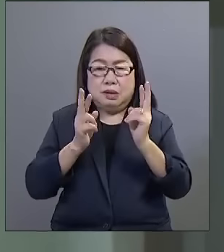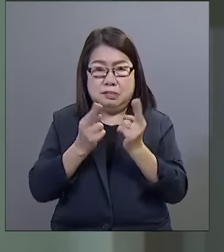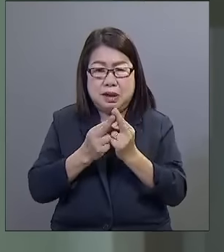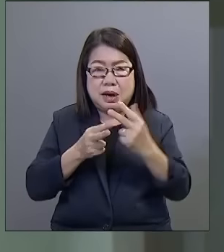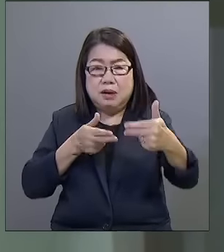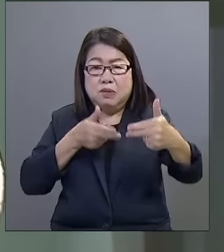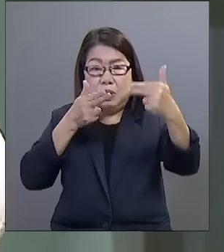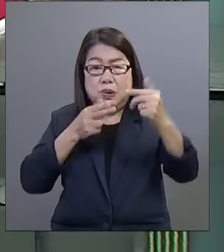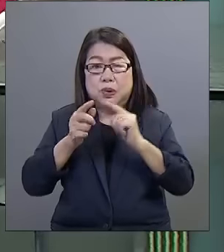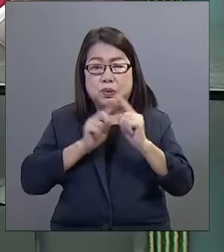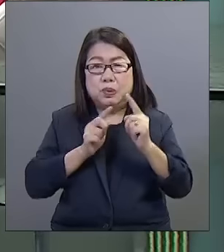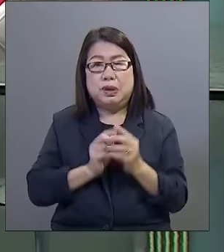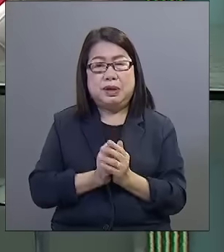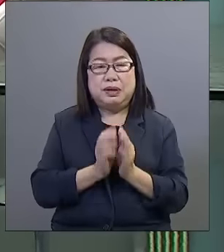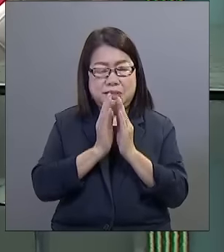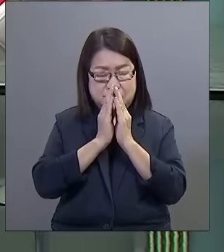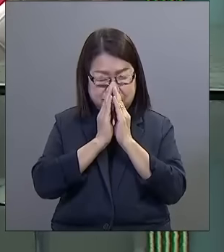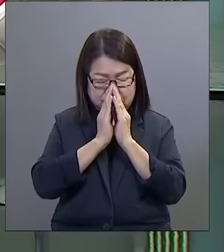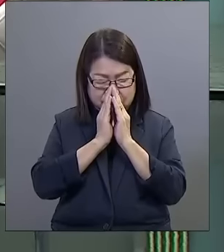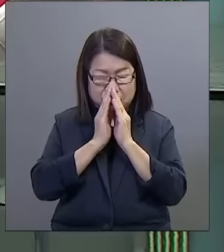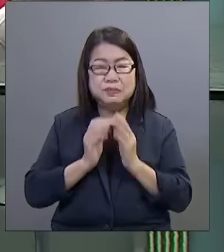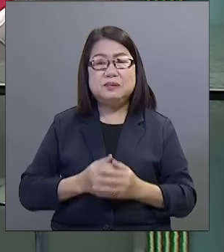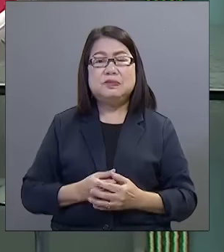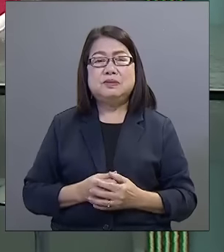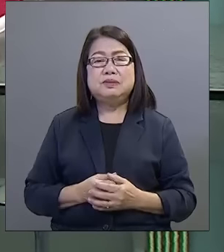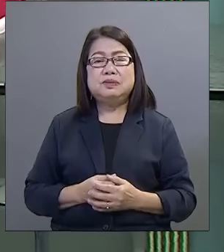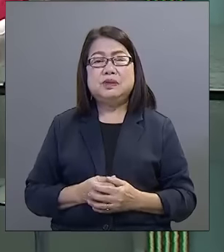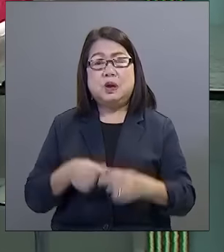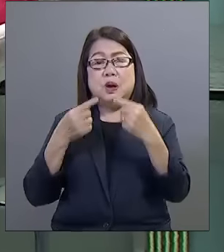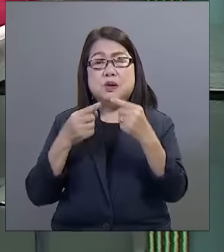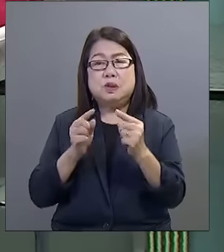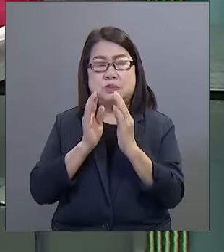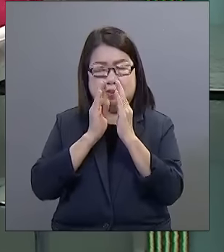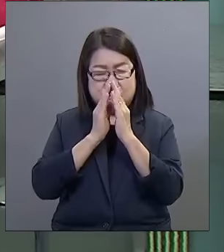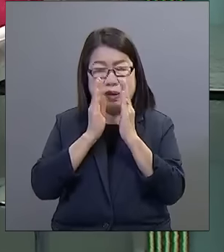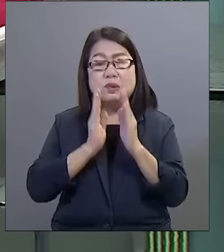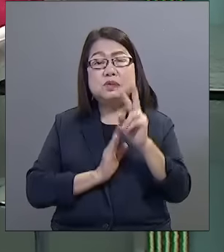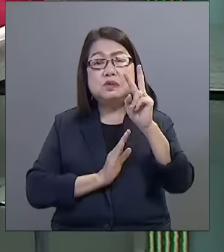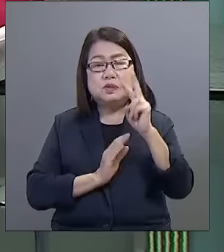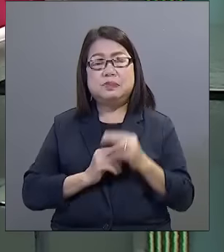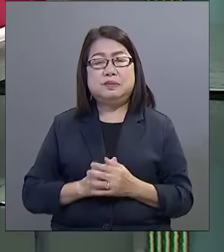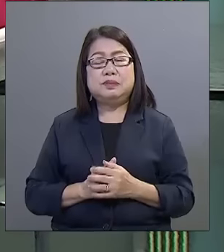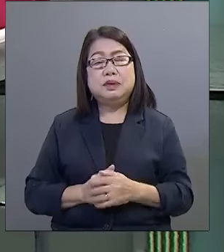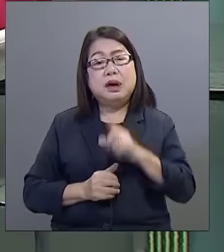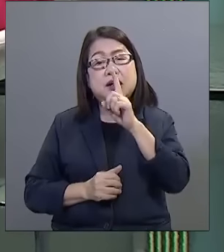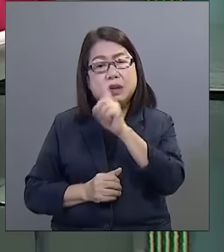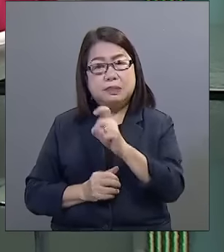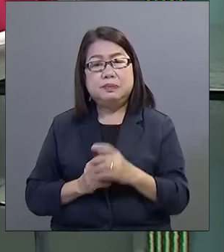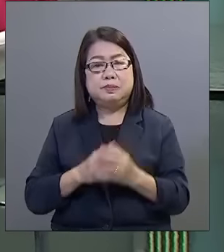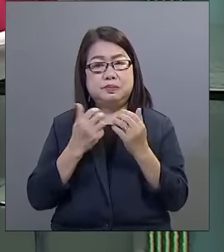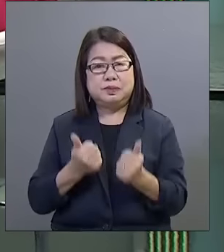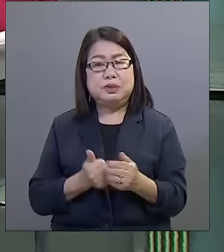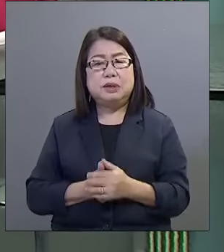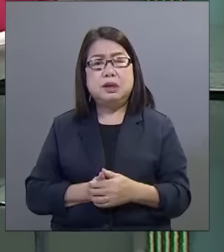ค่ะอาจารย์คะ สวัสดีครับอาจารย์วสันต์ครับ สวัสดีครับคุณต๊อบและคุณยุ้ยครับ ครับอาจารย์ครับช่วงนี้เนี่ยคนร